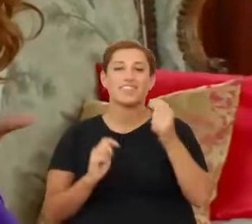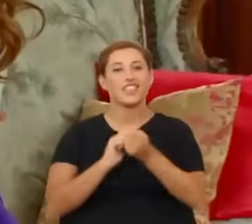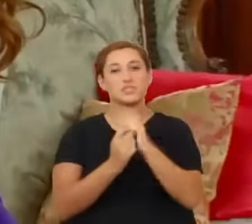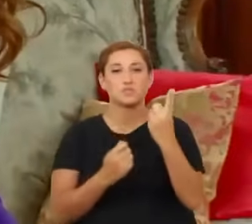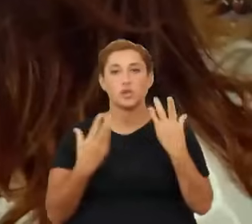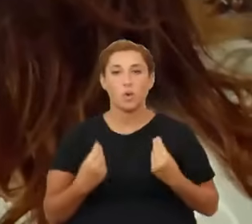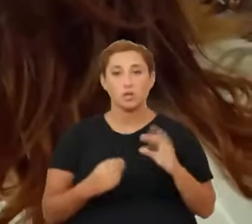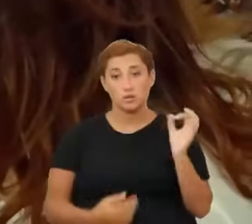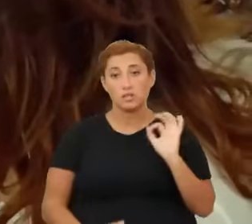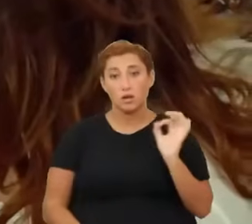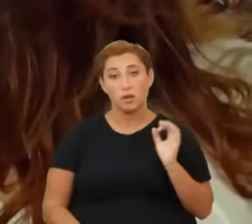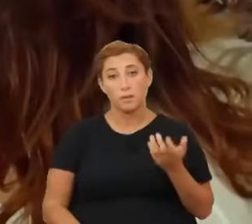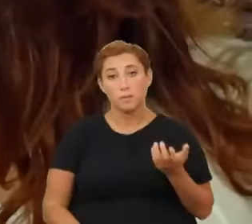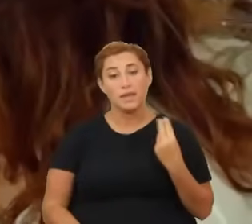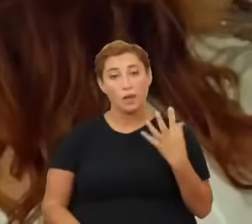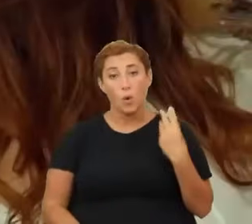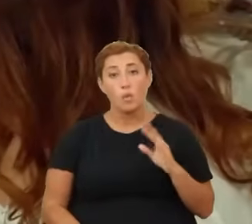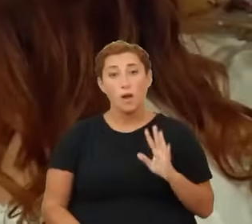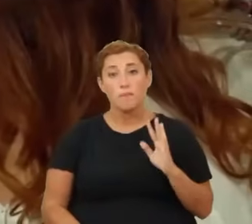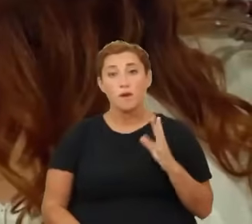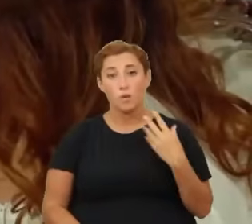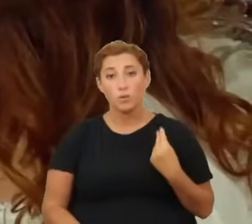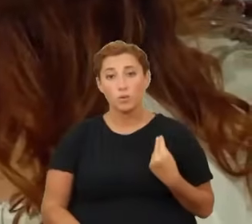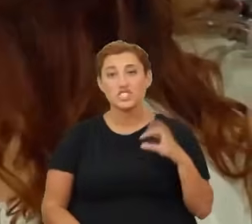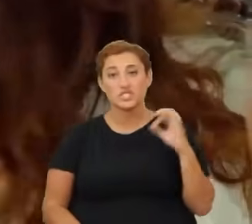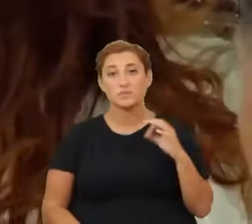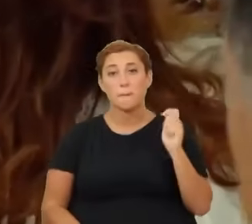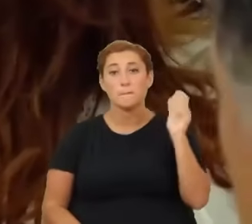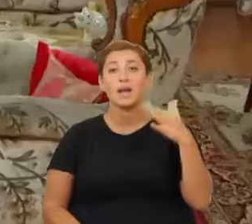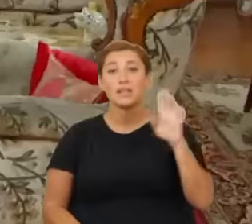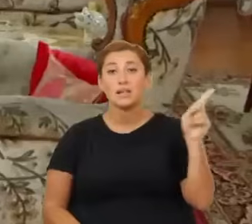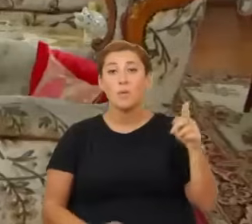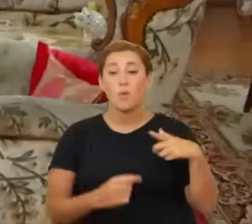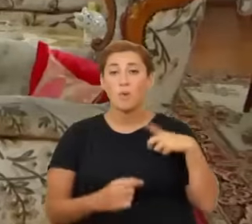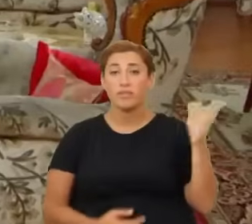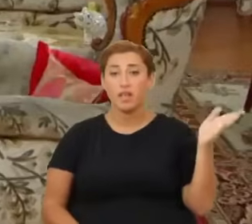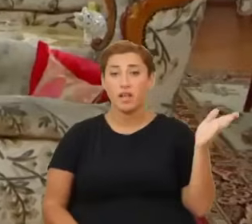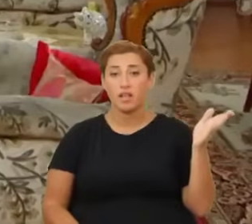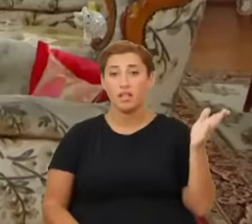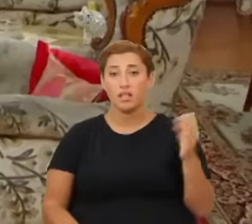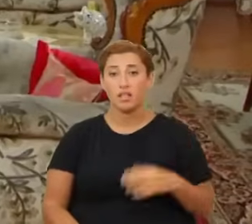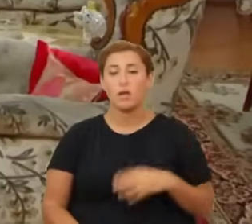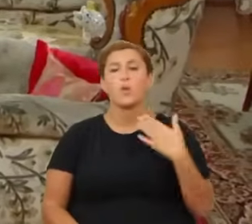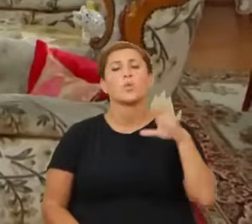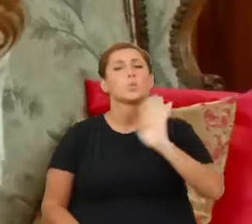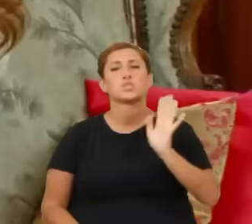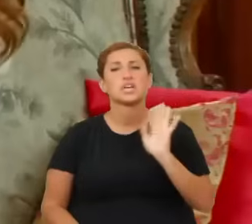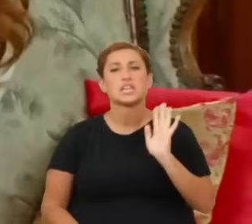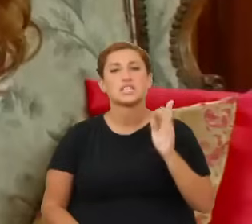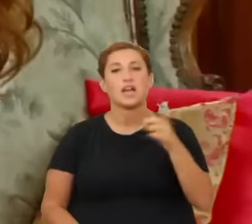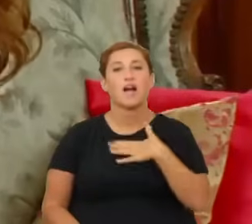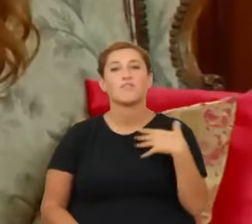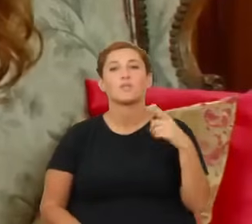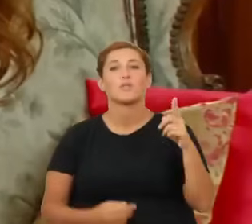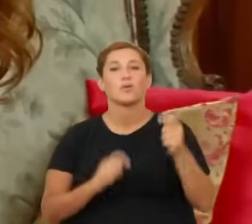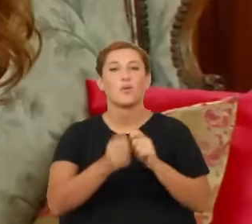değişiklik olur. Tabii. İyi olur da olmasına. Şimdi pahalı değil midir o otel? Ay yok değil, şey,